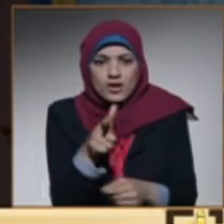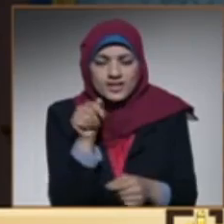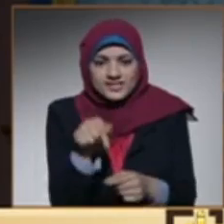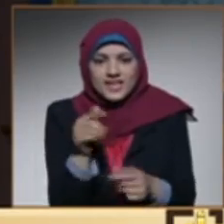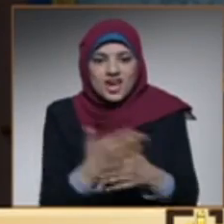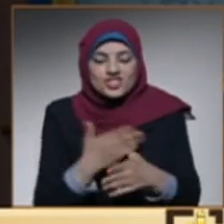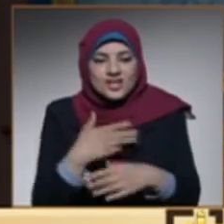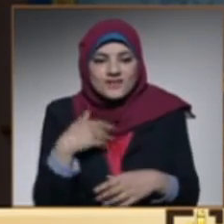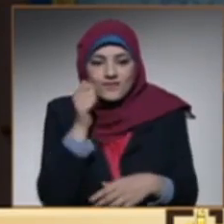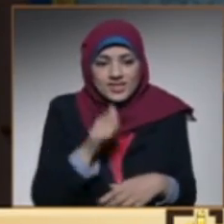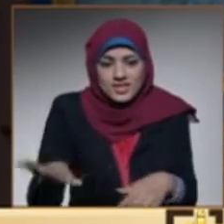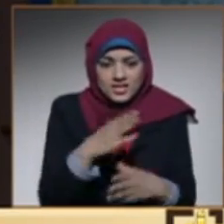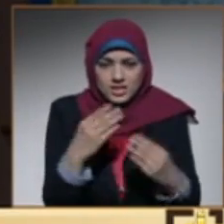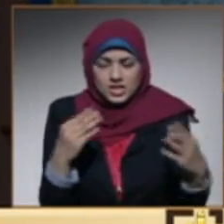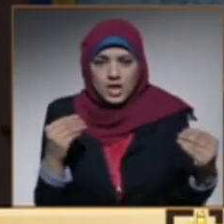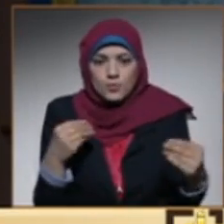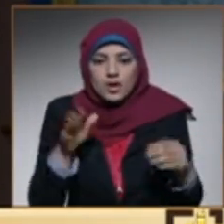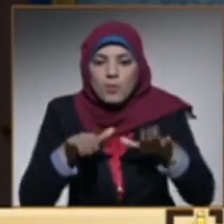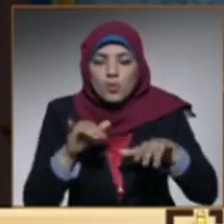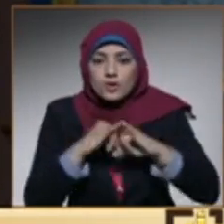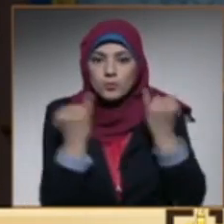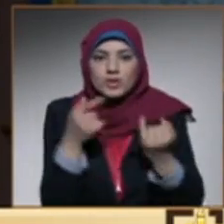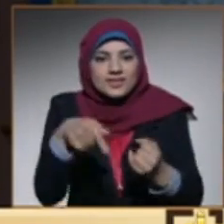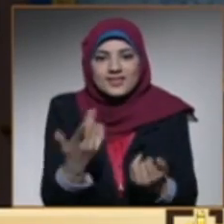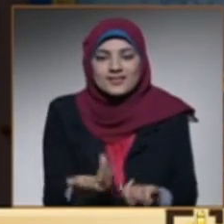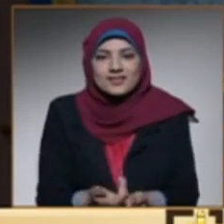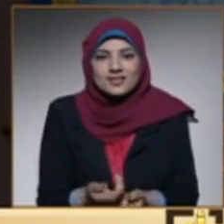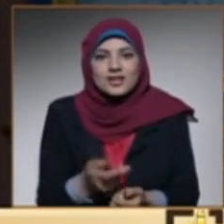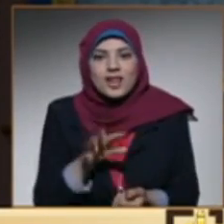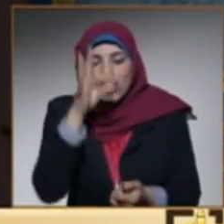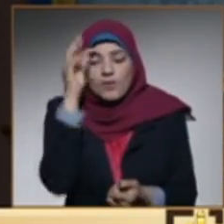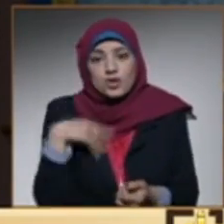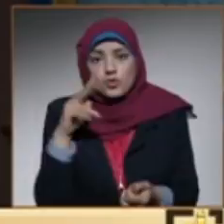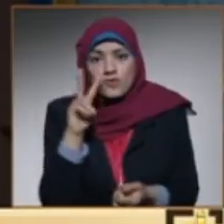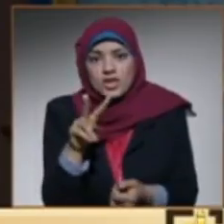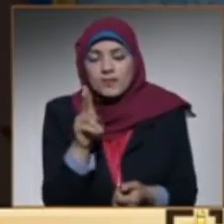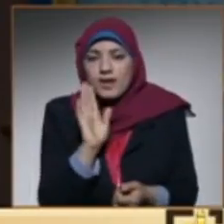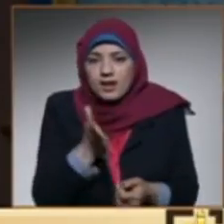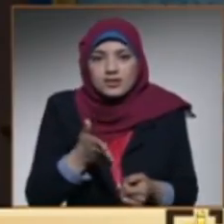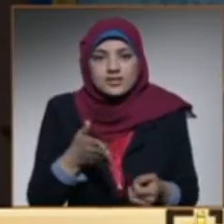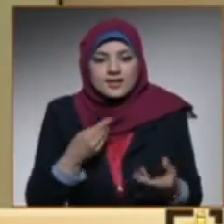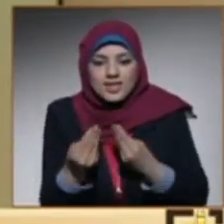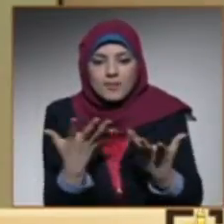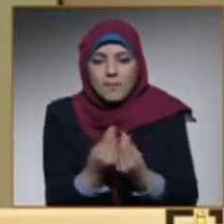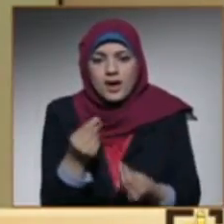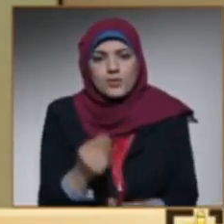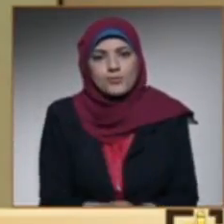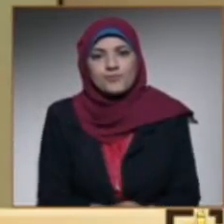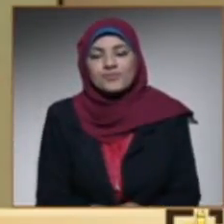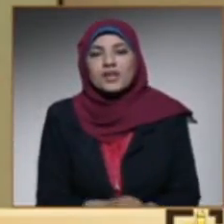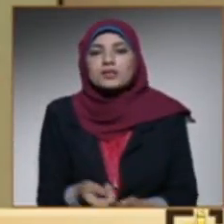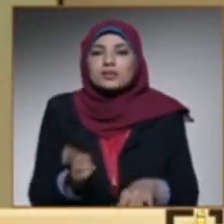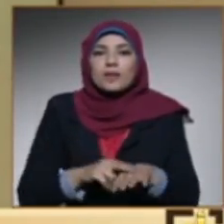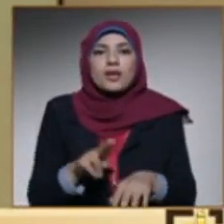معانا في المجتمع، ان انا لو شفتها بحاجه بسيطه اقدر اتعامل معاهم. تمام. طيب أسألك برضو باشمهندس محمد